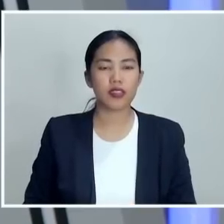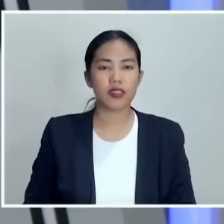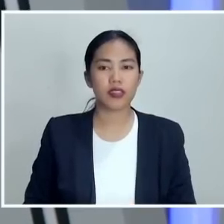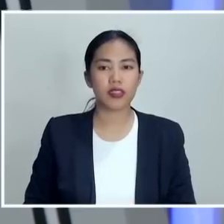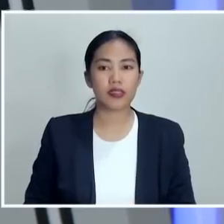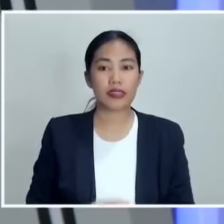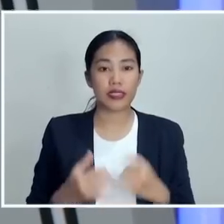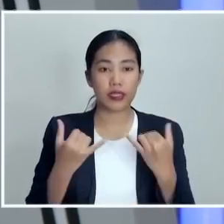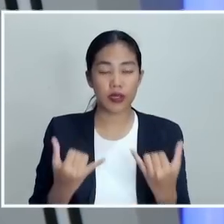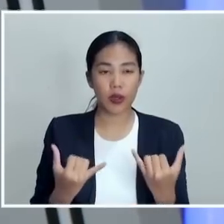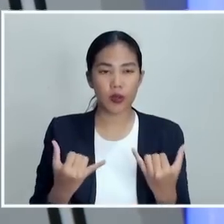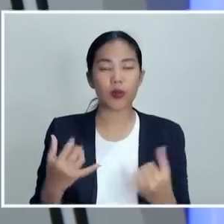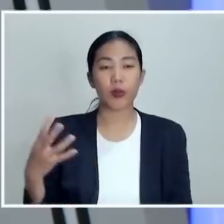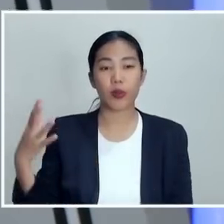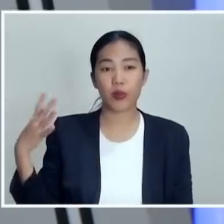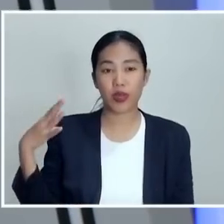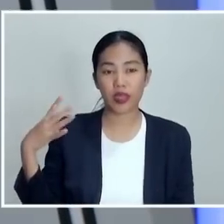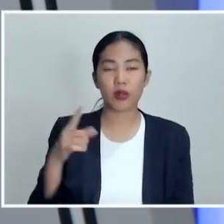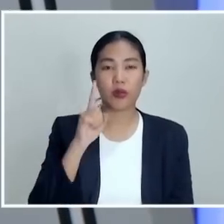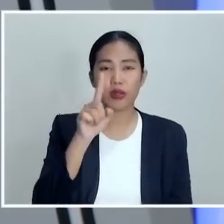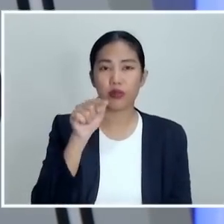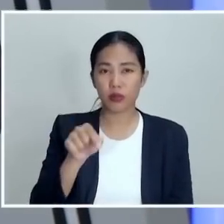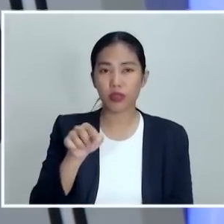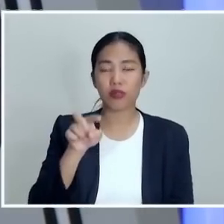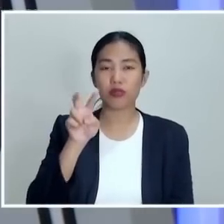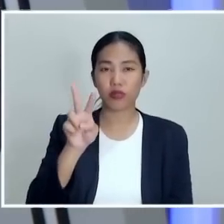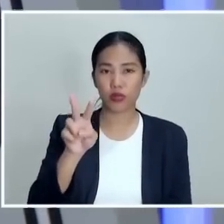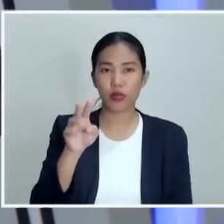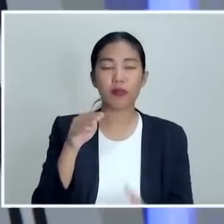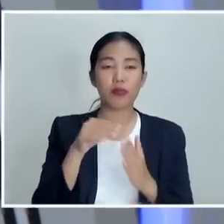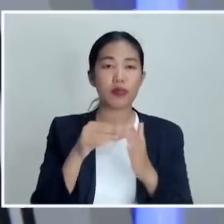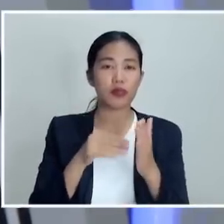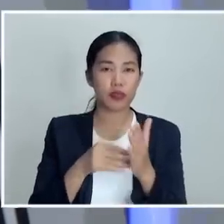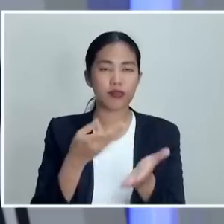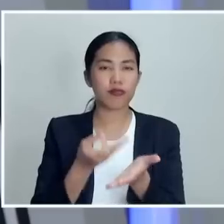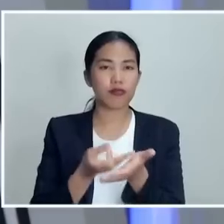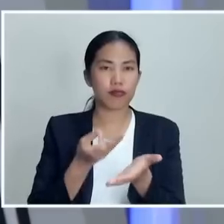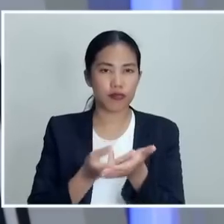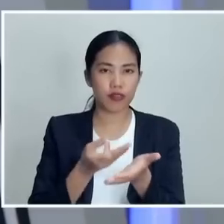nila ang 1.2 billion pesos na pondo para sa